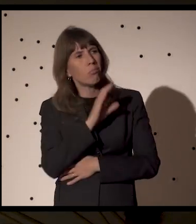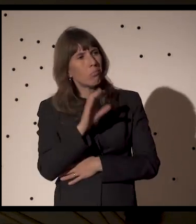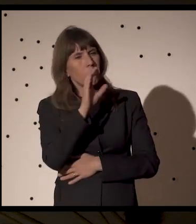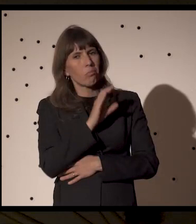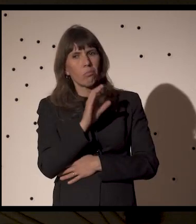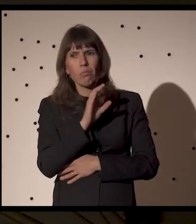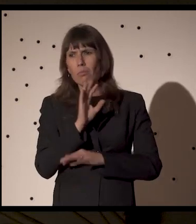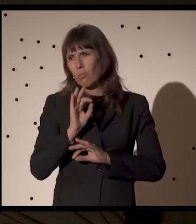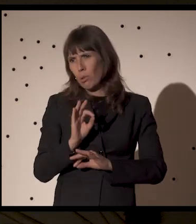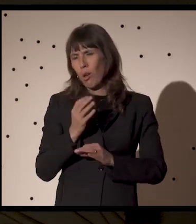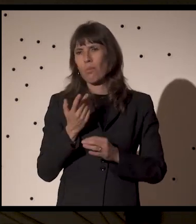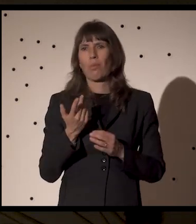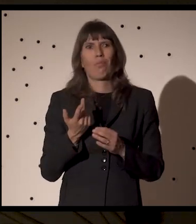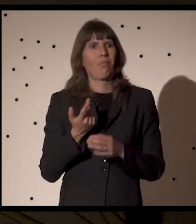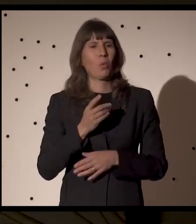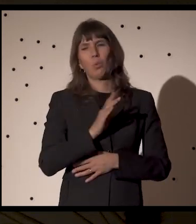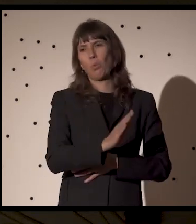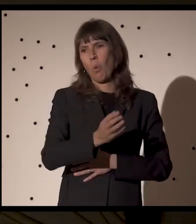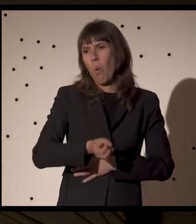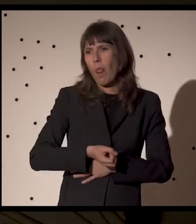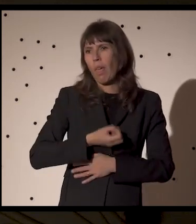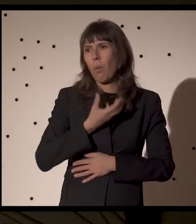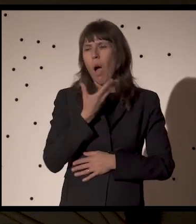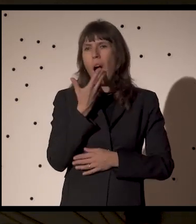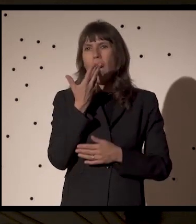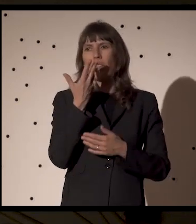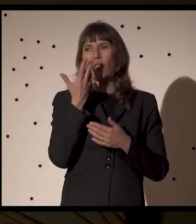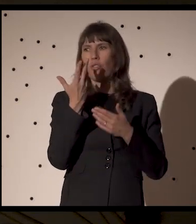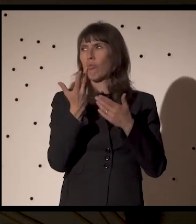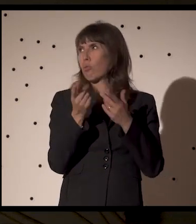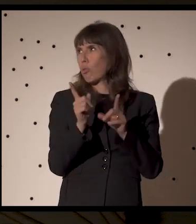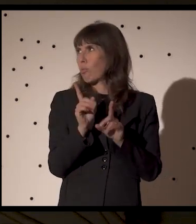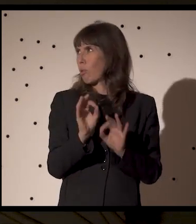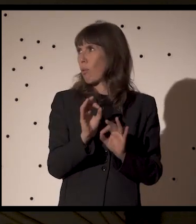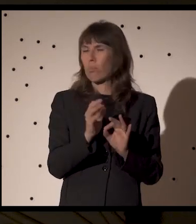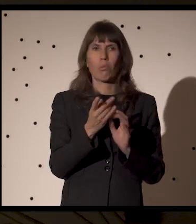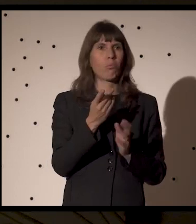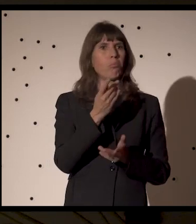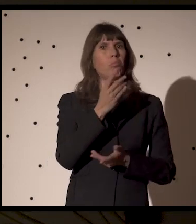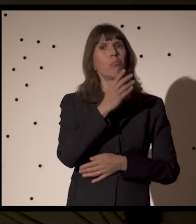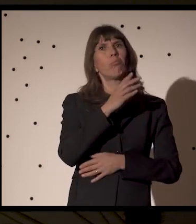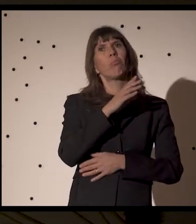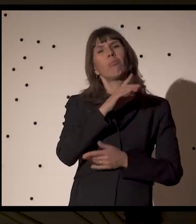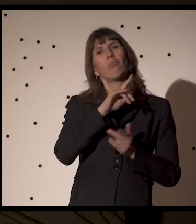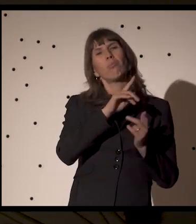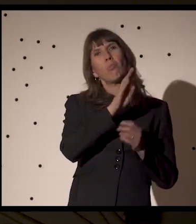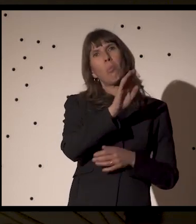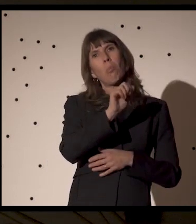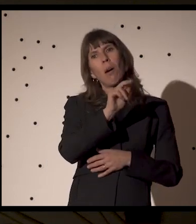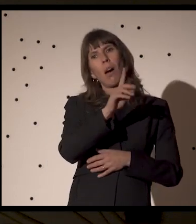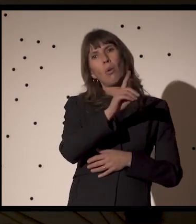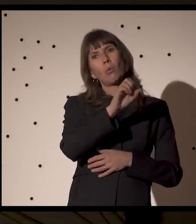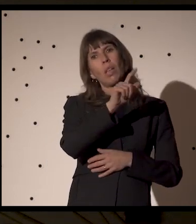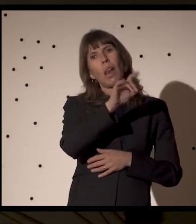fisicità del linguaggio poetico da Baudelaire a Dante ai tragici Greci ma